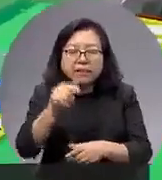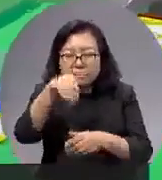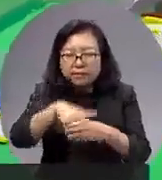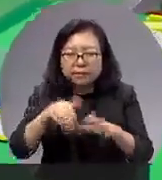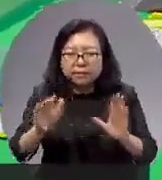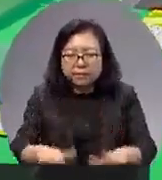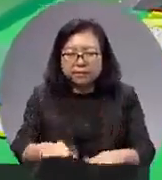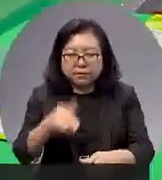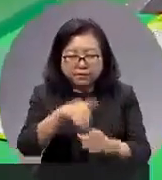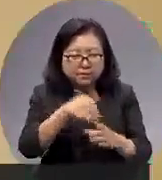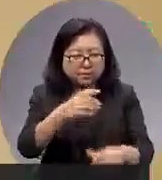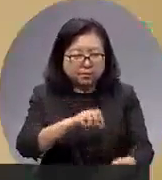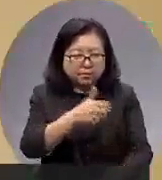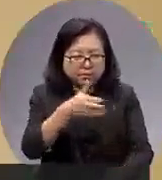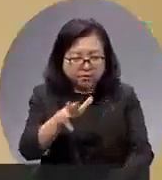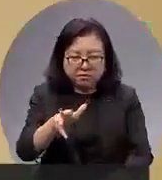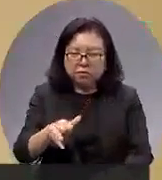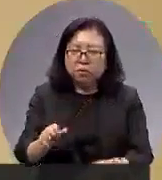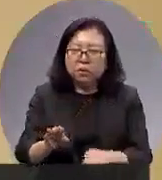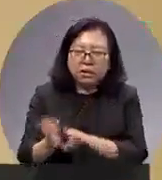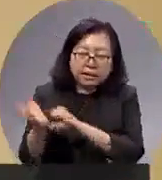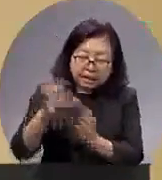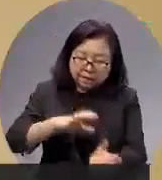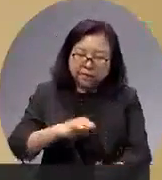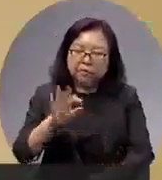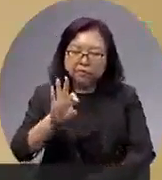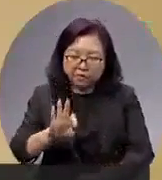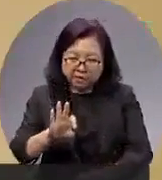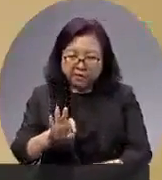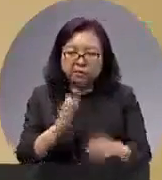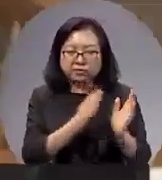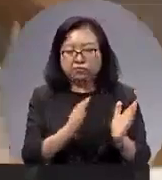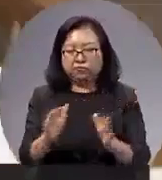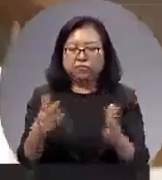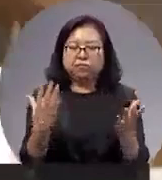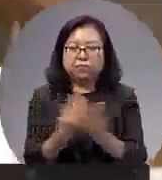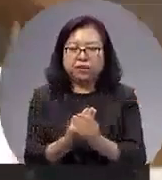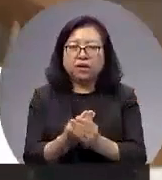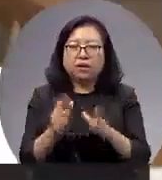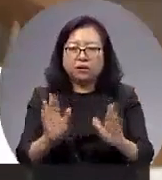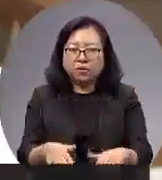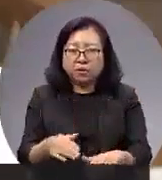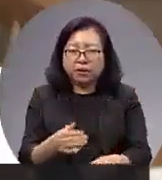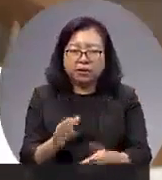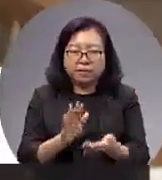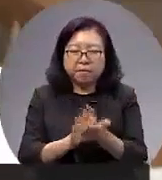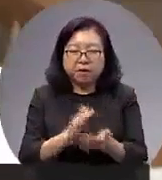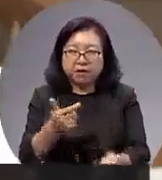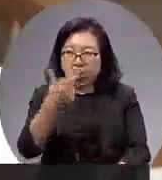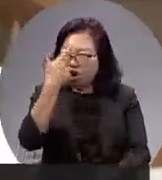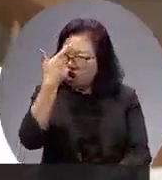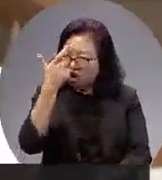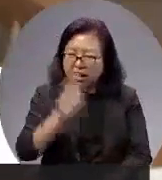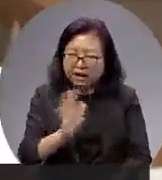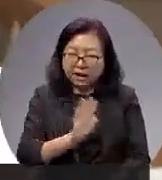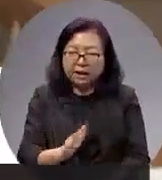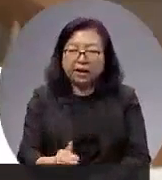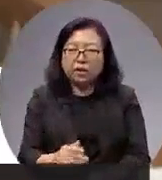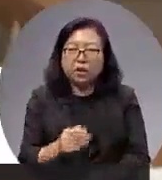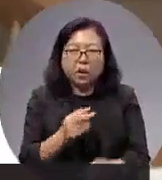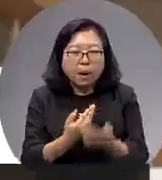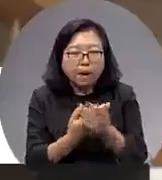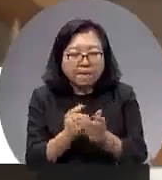꽃과 개표소 14 곳이 모든 준비를 마쳤습니다 우버 4는 발열 체크하는 따도 하지 않고 어 낼 장갑도